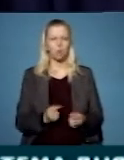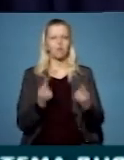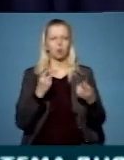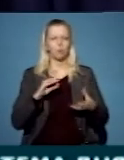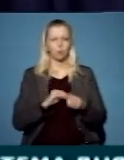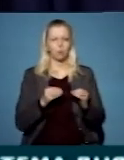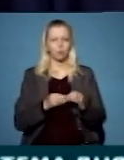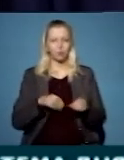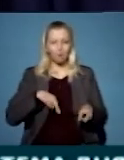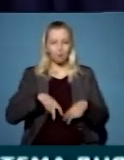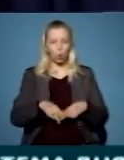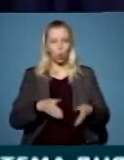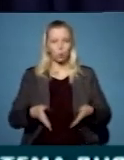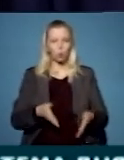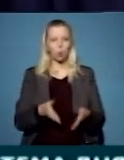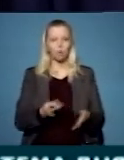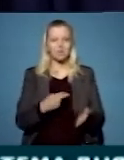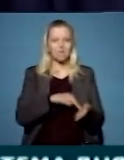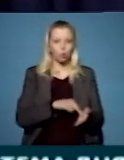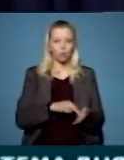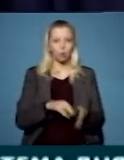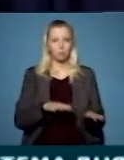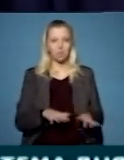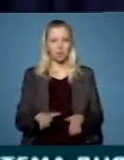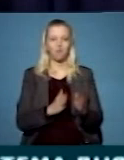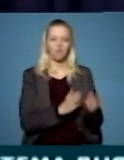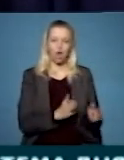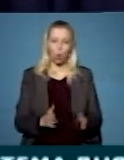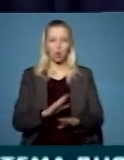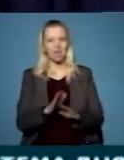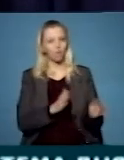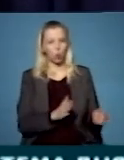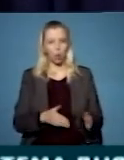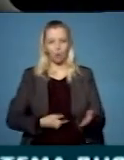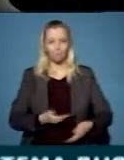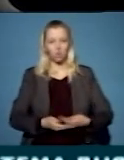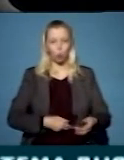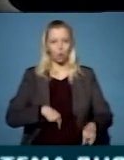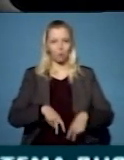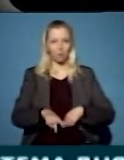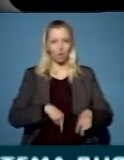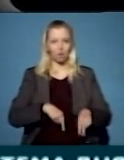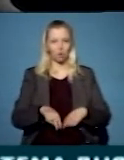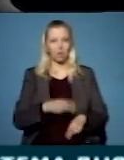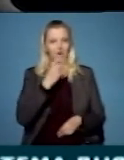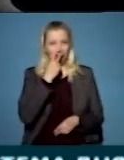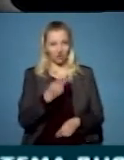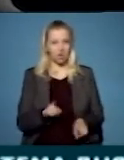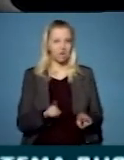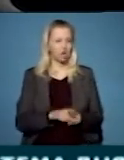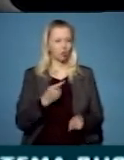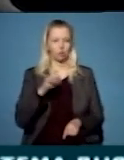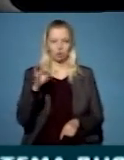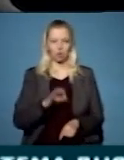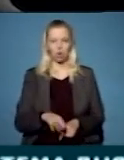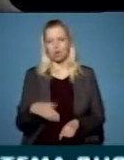проблема. Переходити дорогу у встановлених місцях. І врегульовані, нерегульовані пішохідні переходи, перехрестя. І дивитися так само на реакцію водіїв,